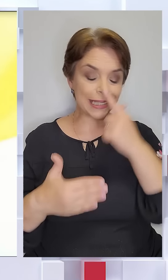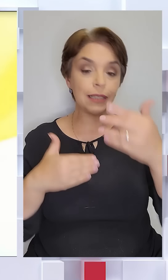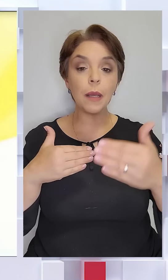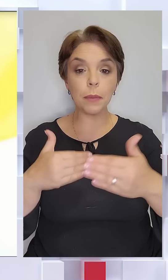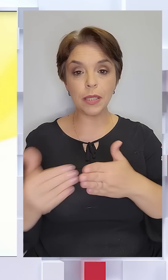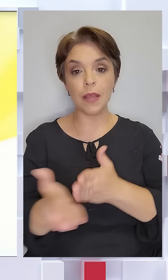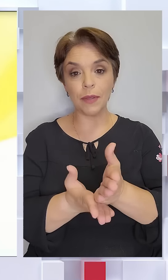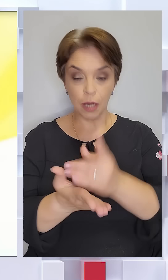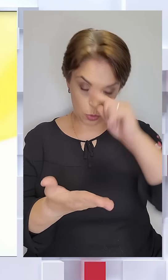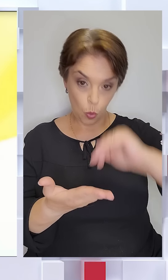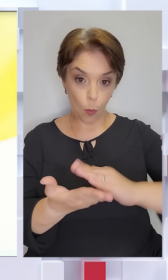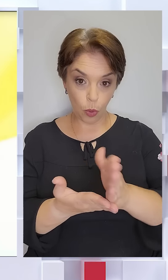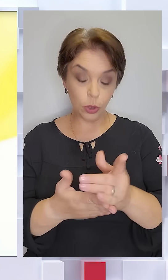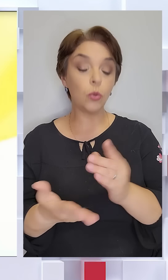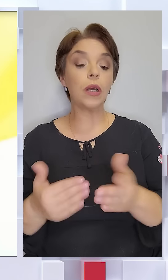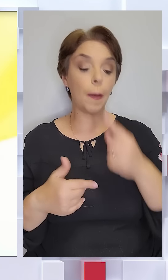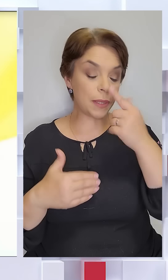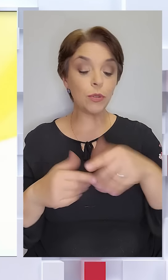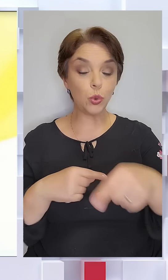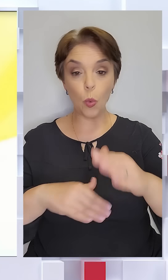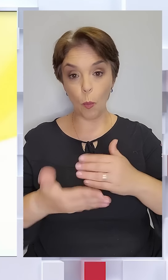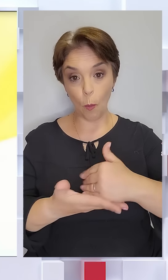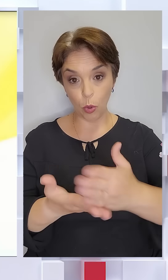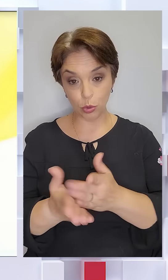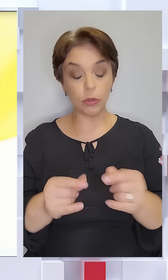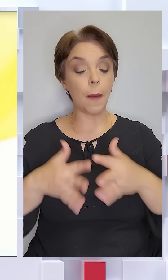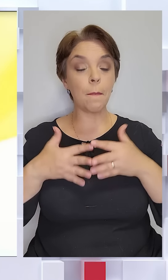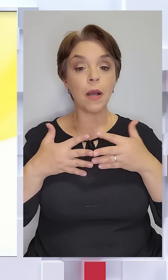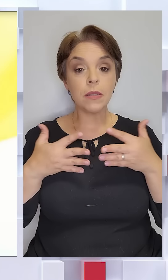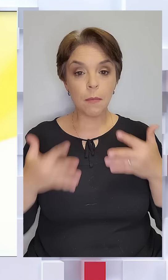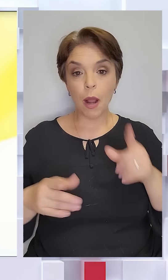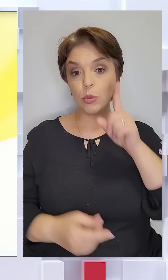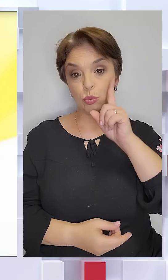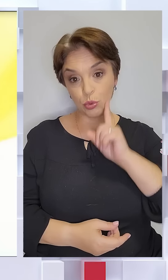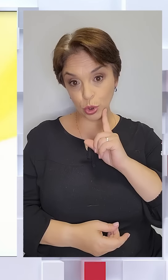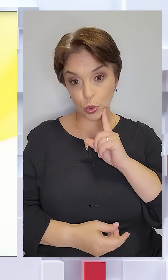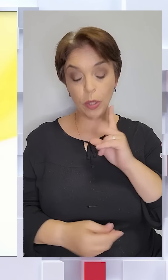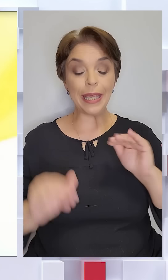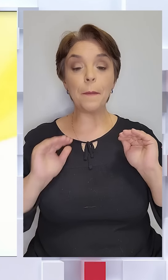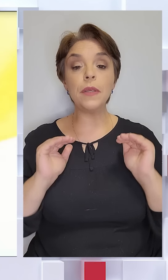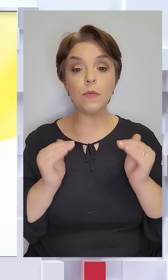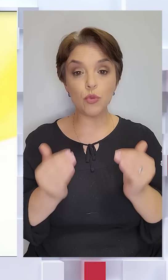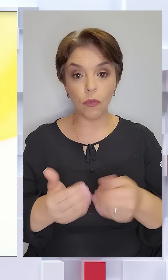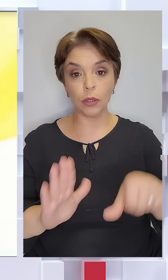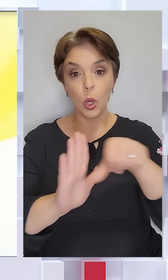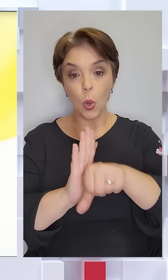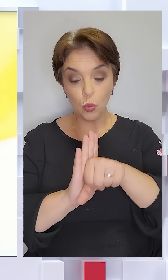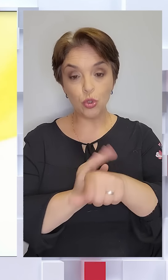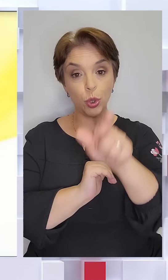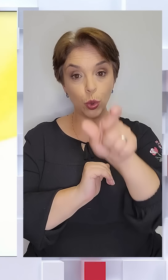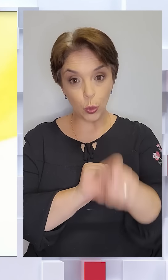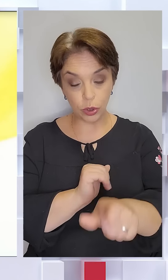наблизити ветеранську політику і безпосередньо цю послугу, зробити її максимально зручною і мінімізувати участь